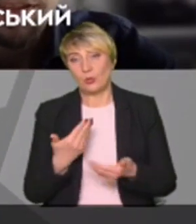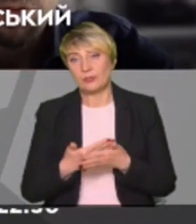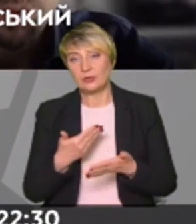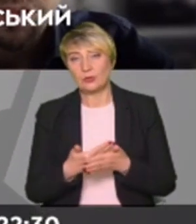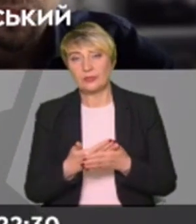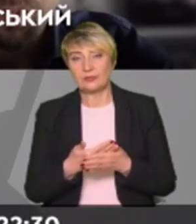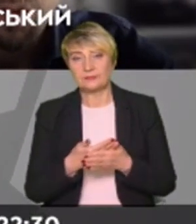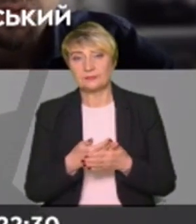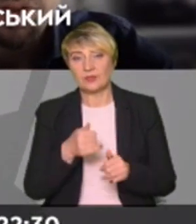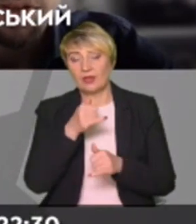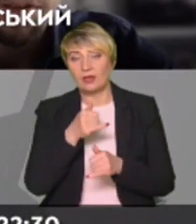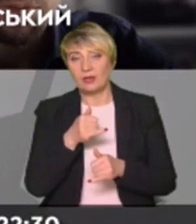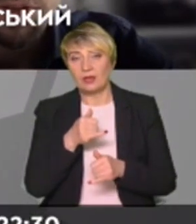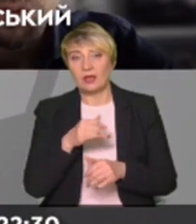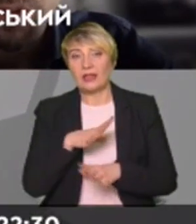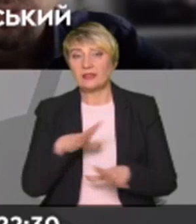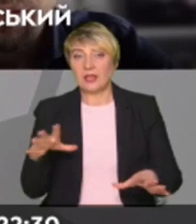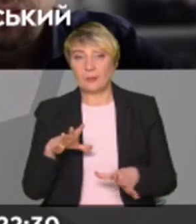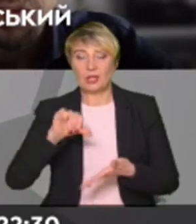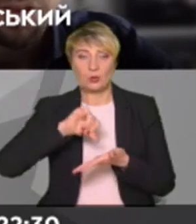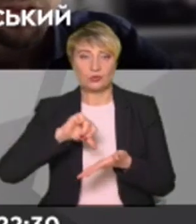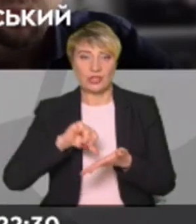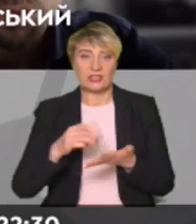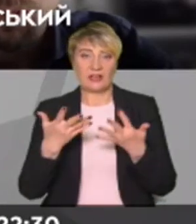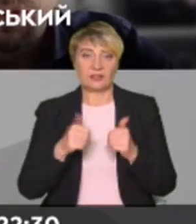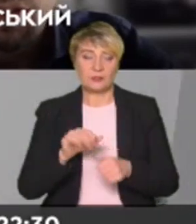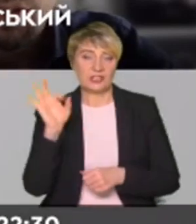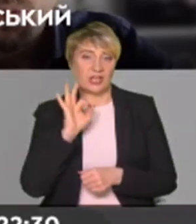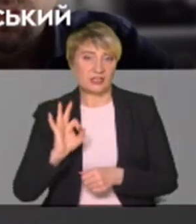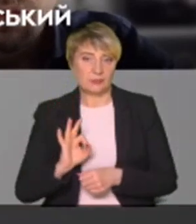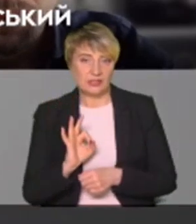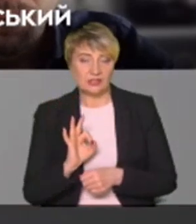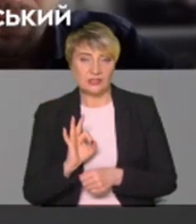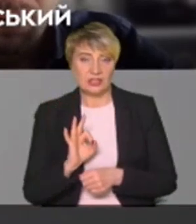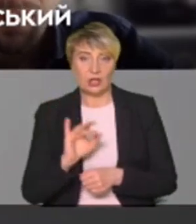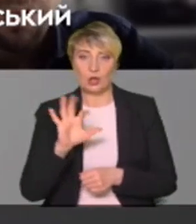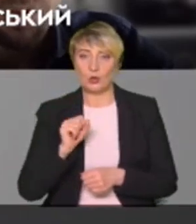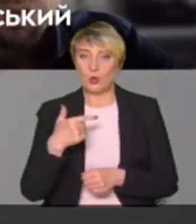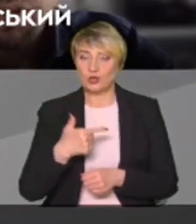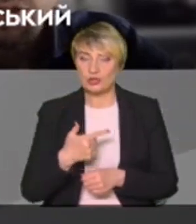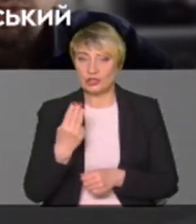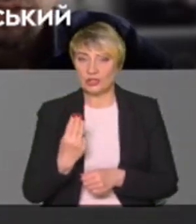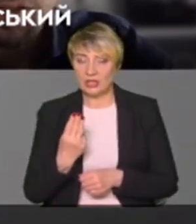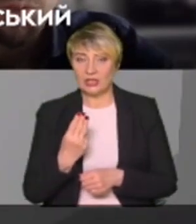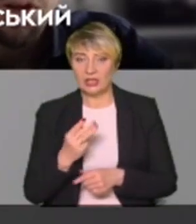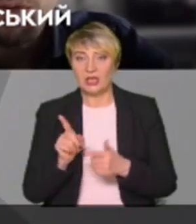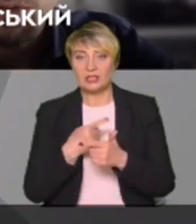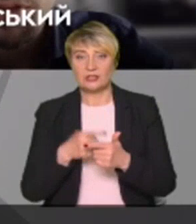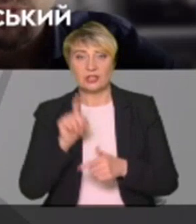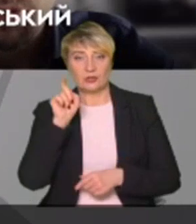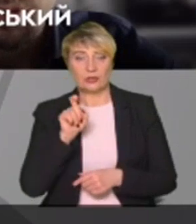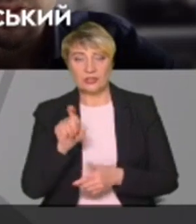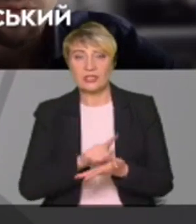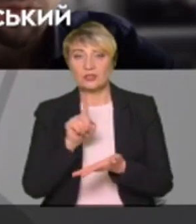не стали учасниками AUKUS автоматично і Німеччина, і, допустимо, Угорщина чи Туреччина. Тобто на них зобов'язання по AUKUS